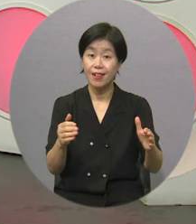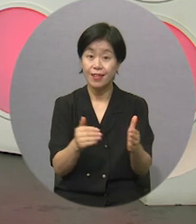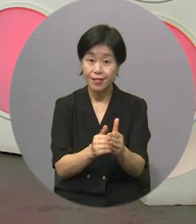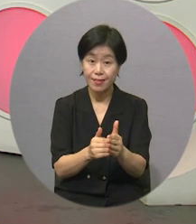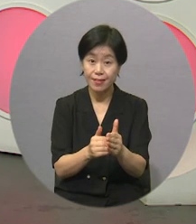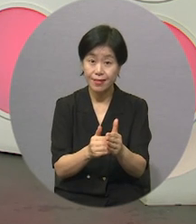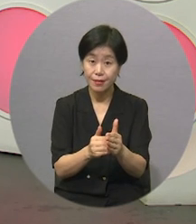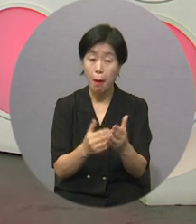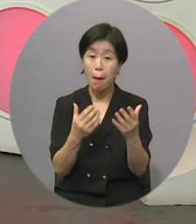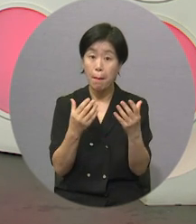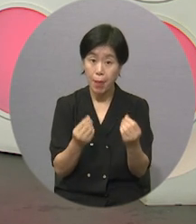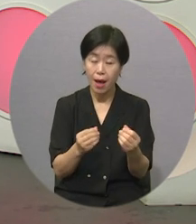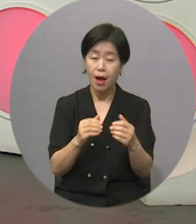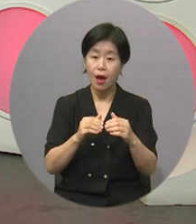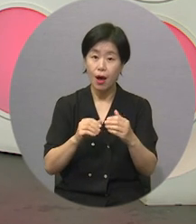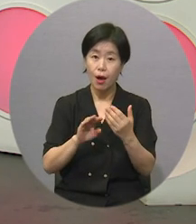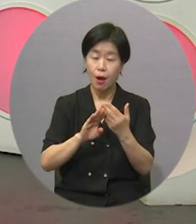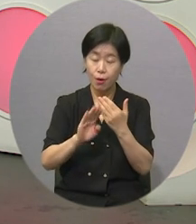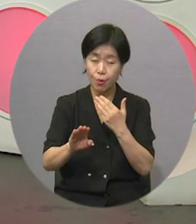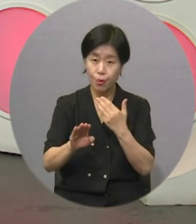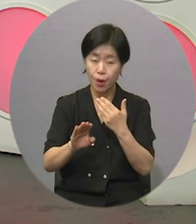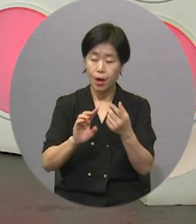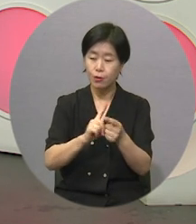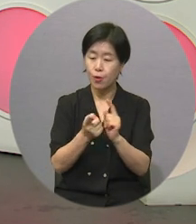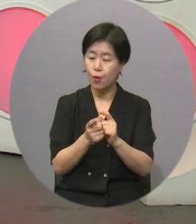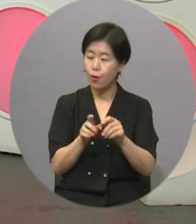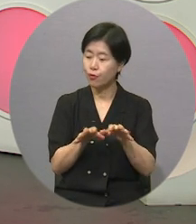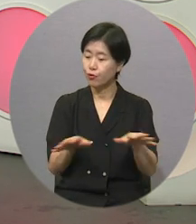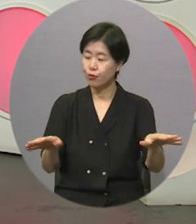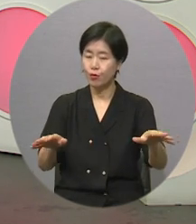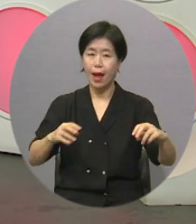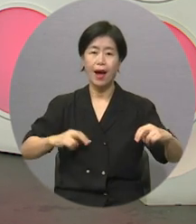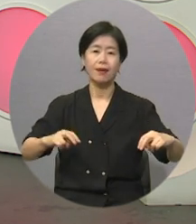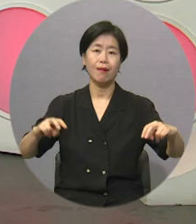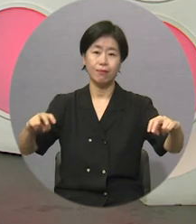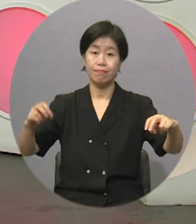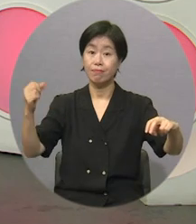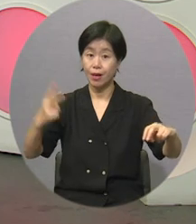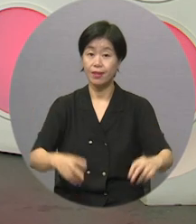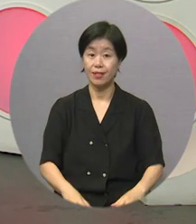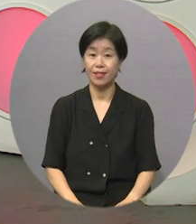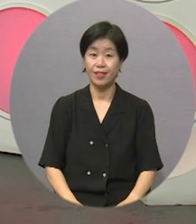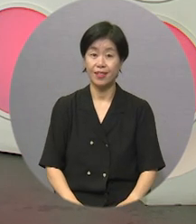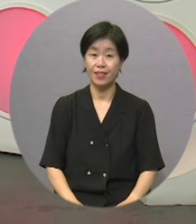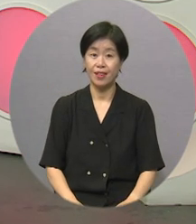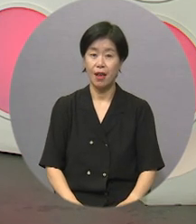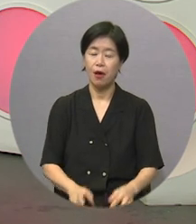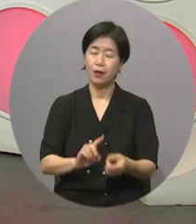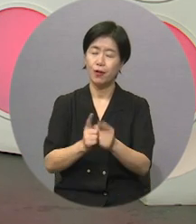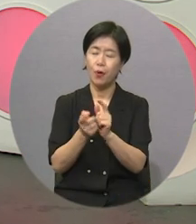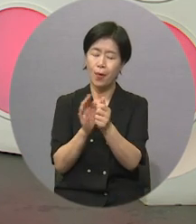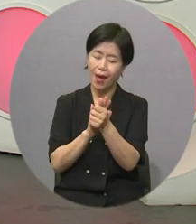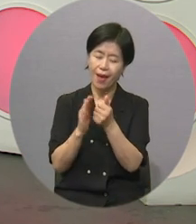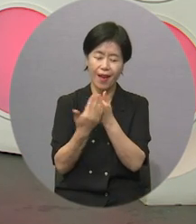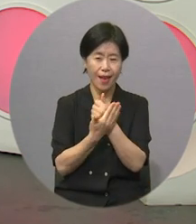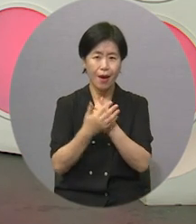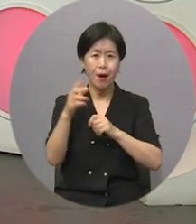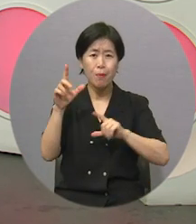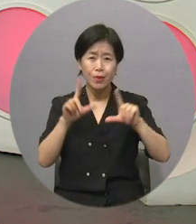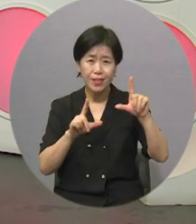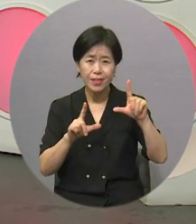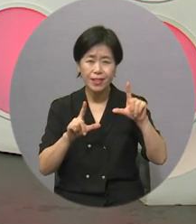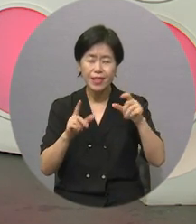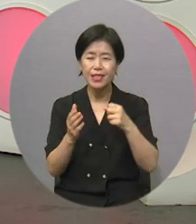각자의 일상으로 돌아가는 태연한 모습을 보이고 자신의 일처럼 남을 생각하고 배려하는 모습에 저는 또 한 번